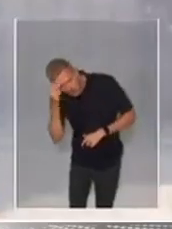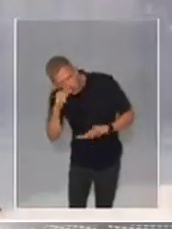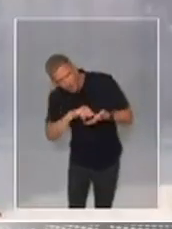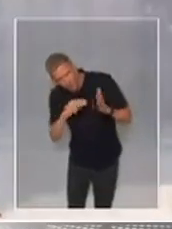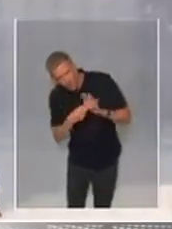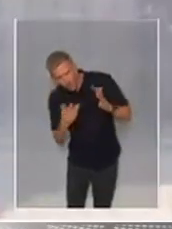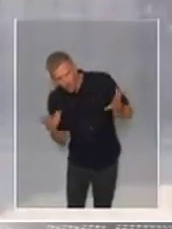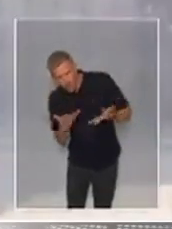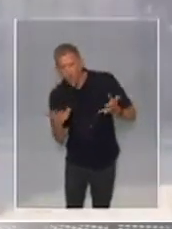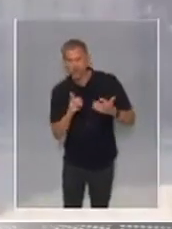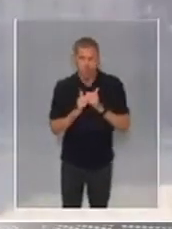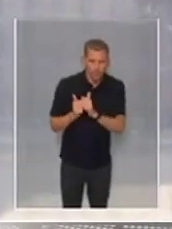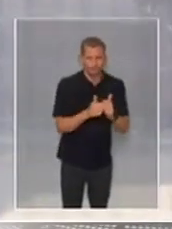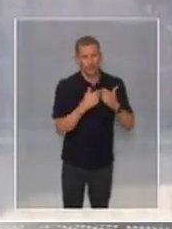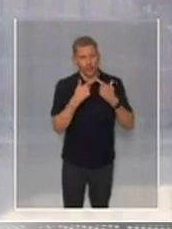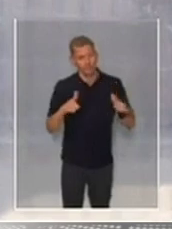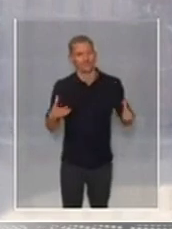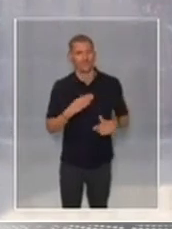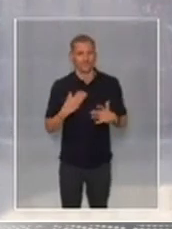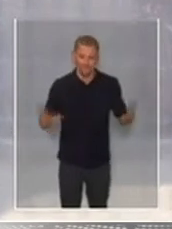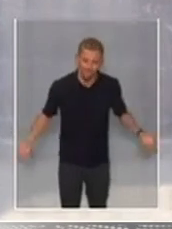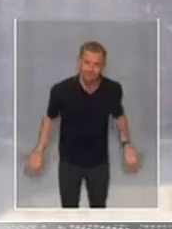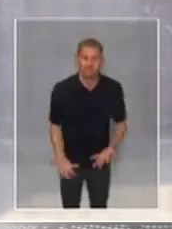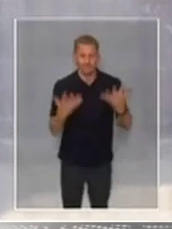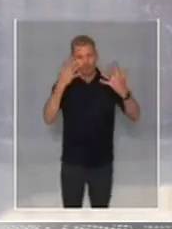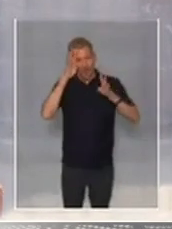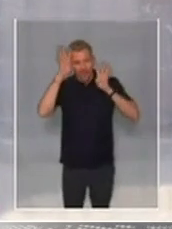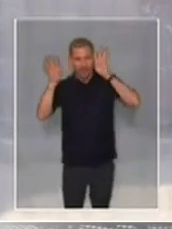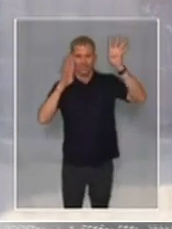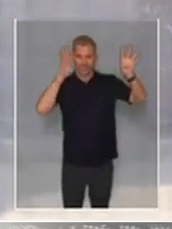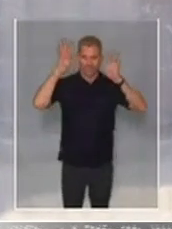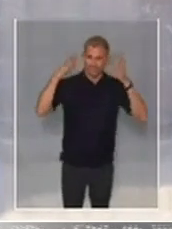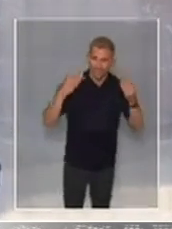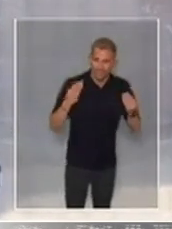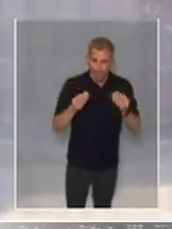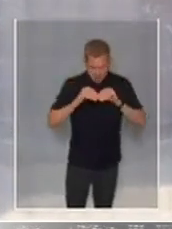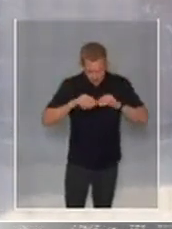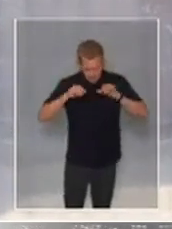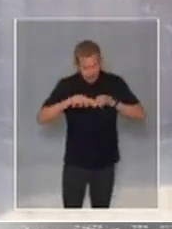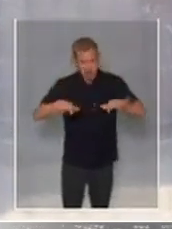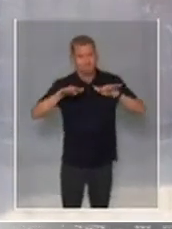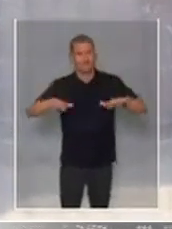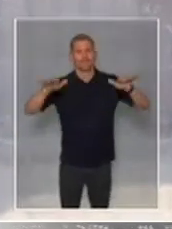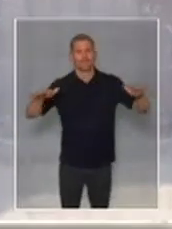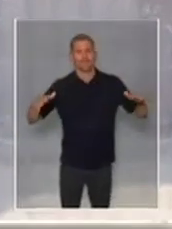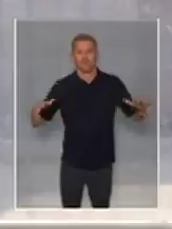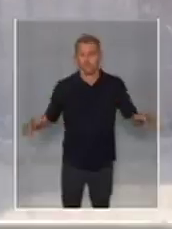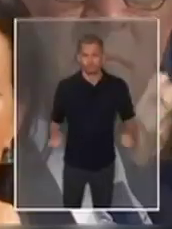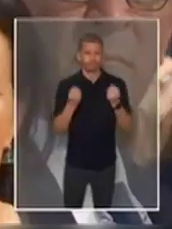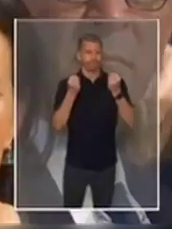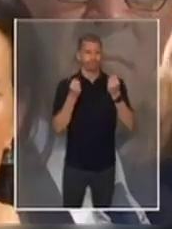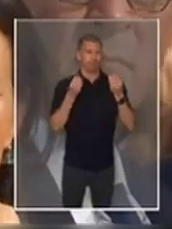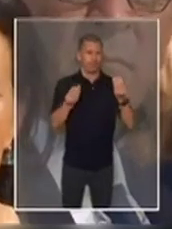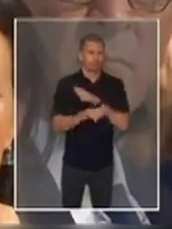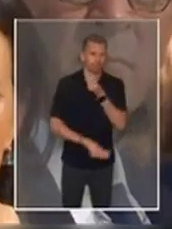ensemble, en francophone, qu'il nous faut encourager l'innovation et démultiplier nos capacités de création et d'échange, mais aussi